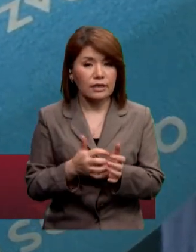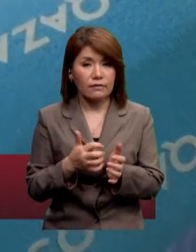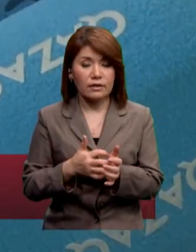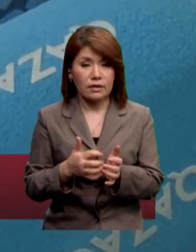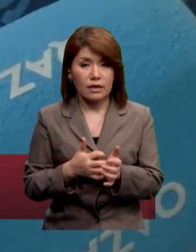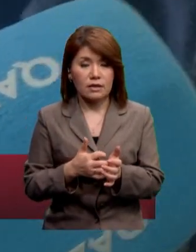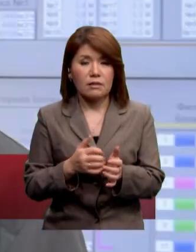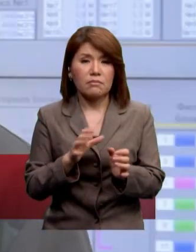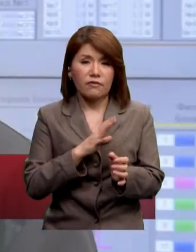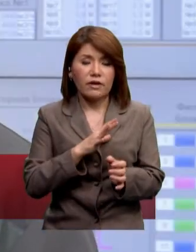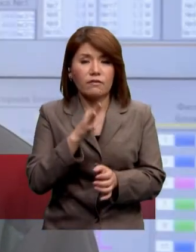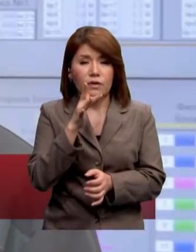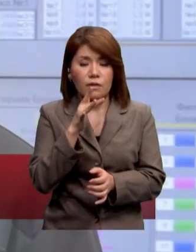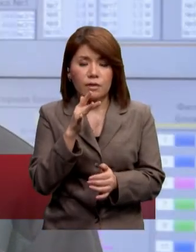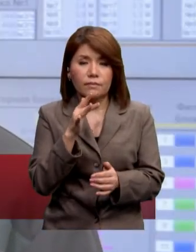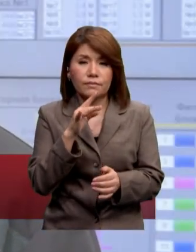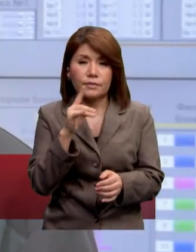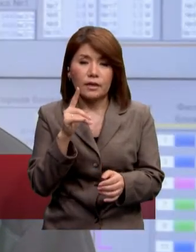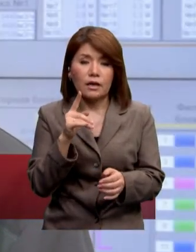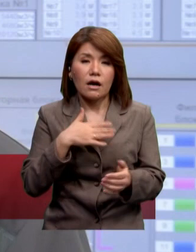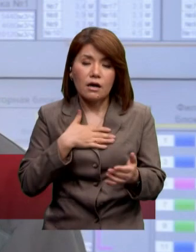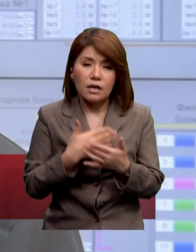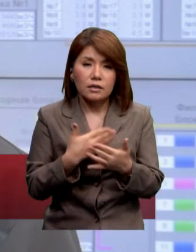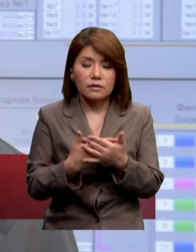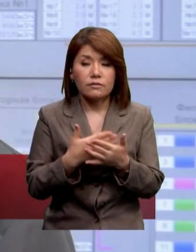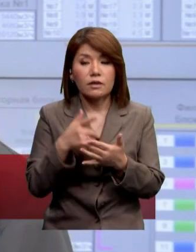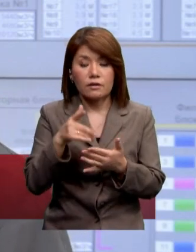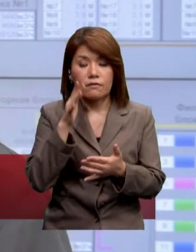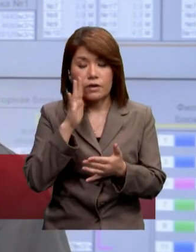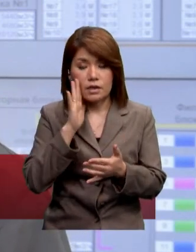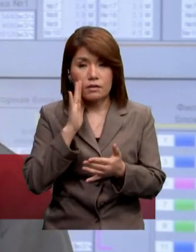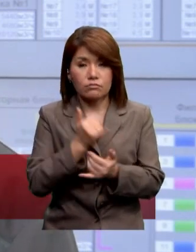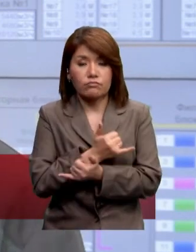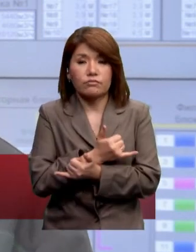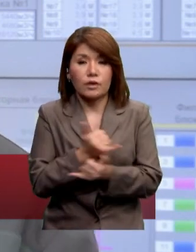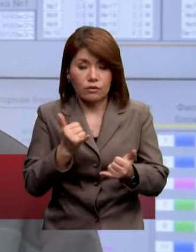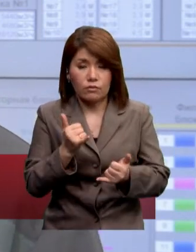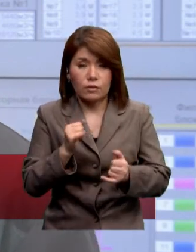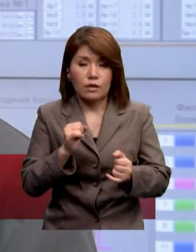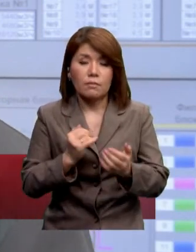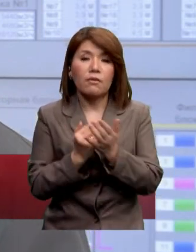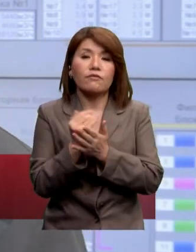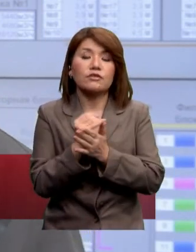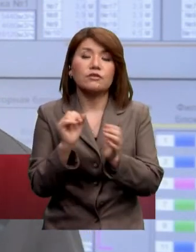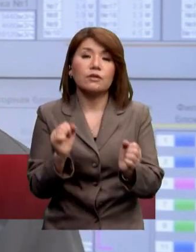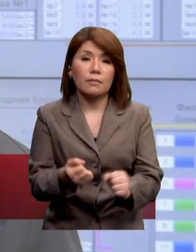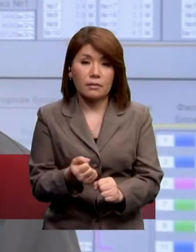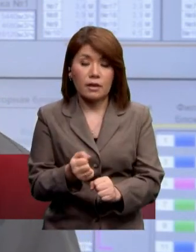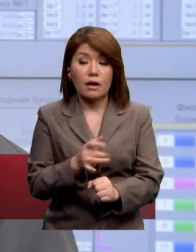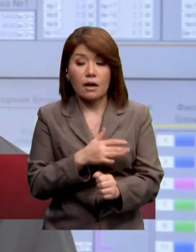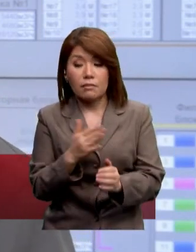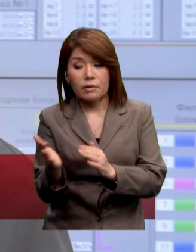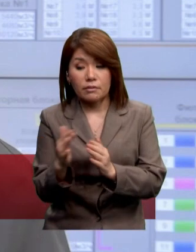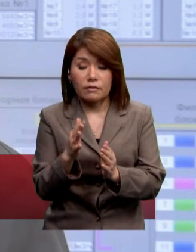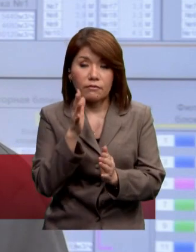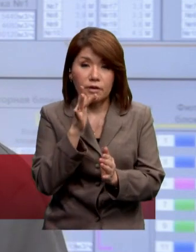В пиковые времена мы будем подавать бесперебойно повышенным давлением воду. А между этими